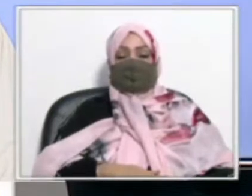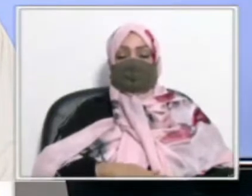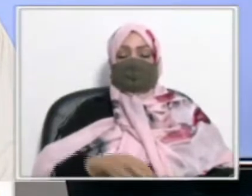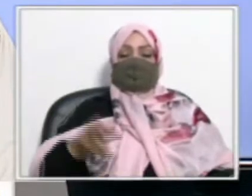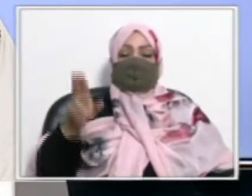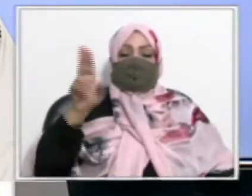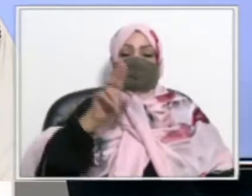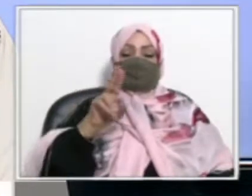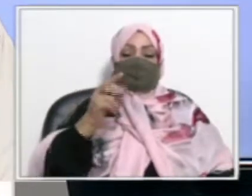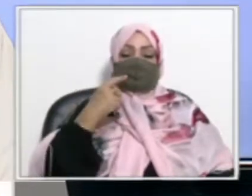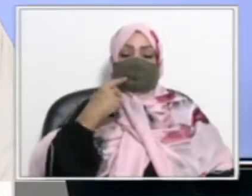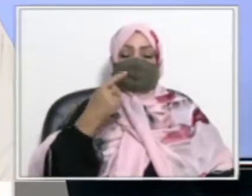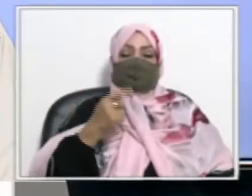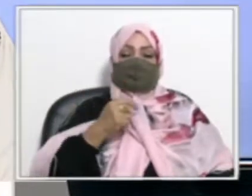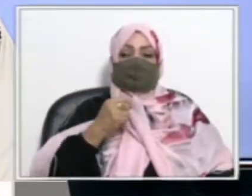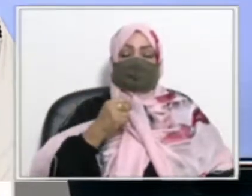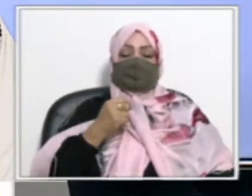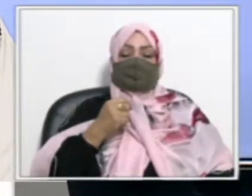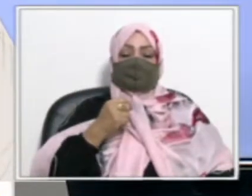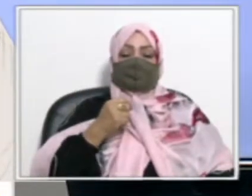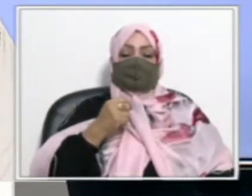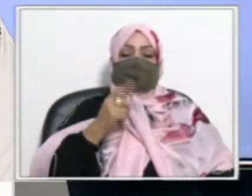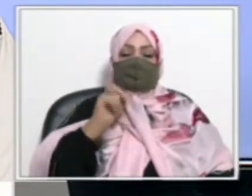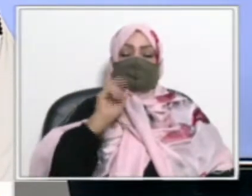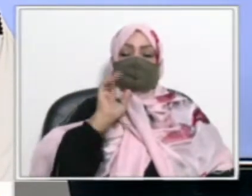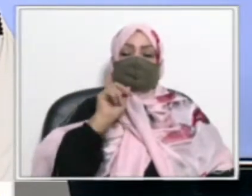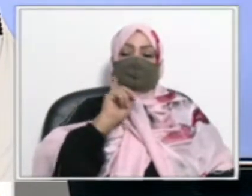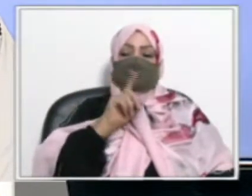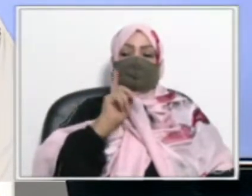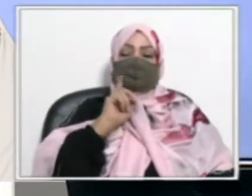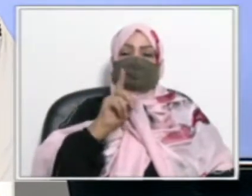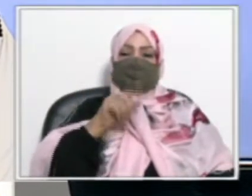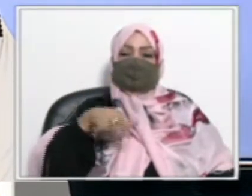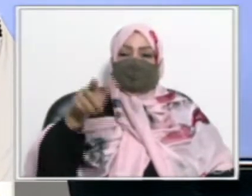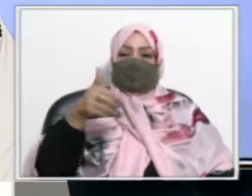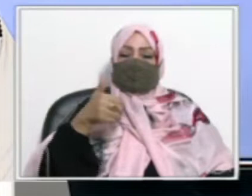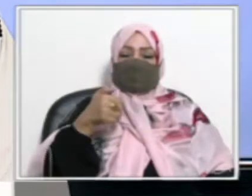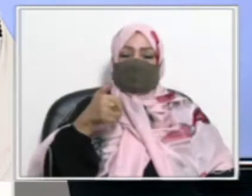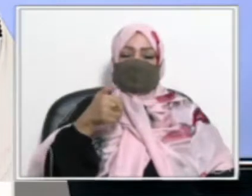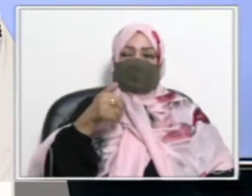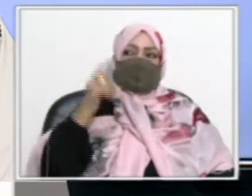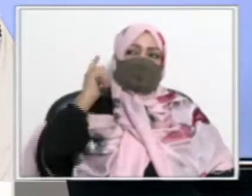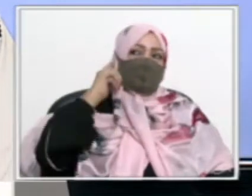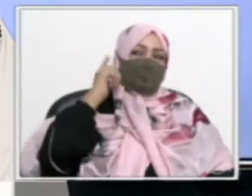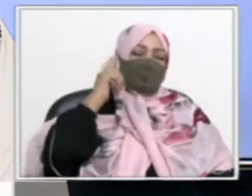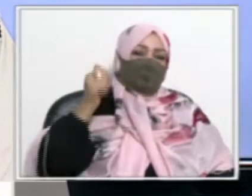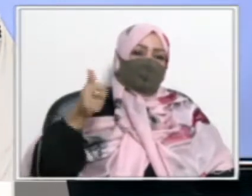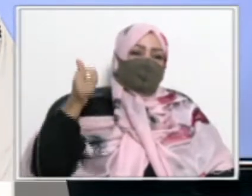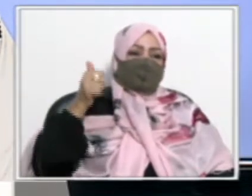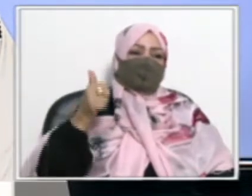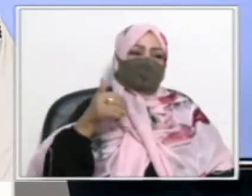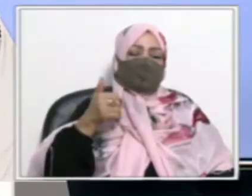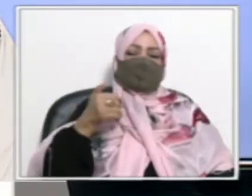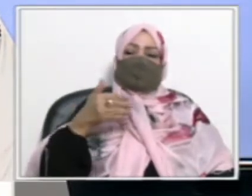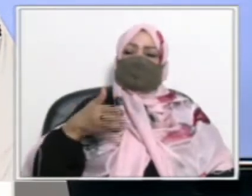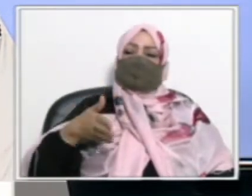كراهة الدخول، قال سمعنا هذا الأمر. إذا كان الإنسان يعني لا يضره